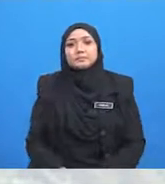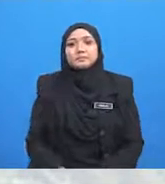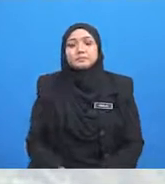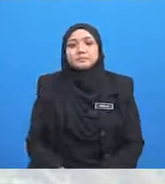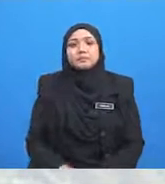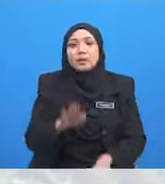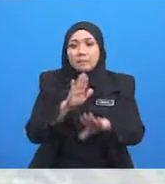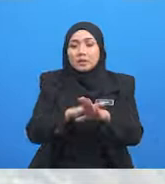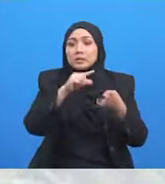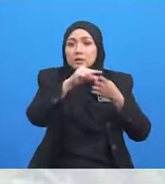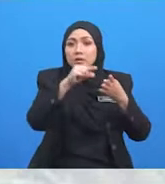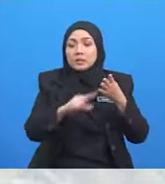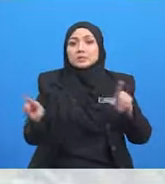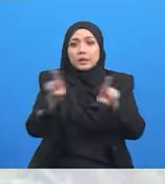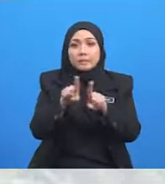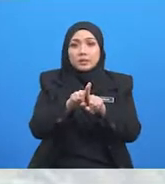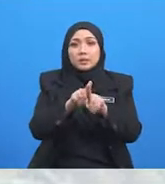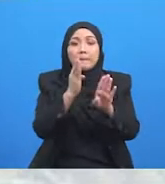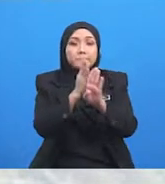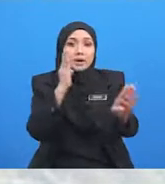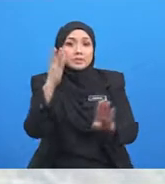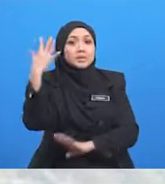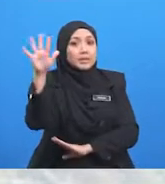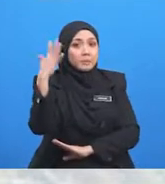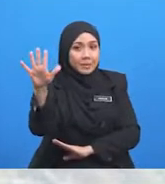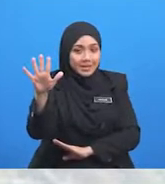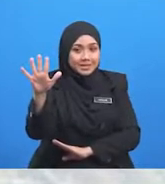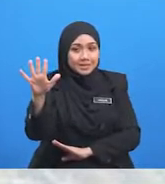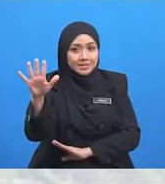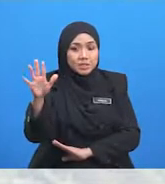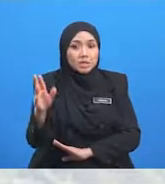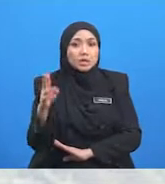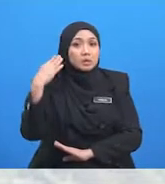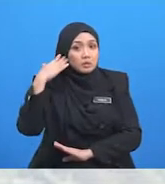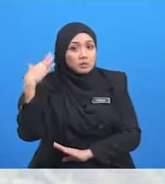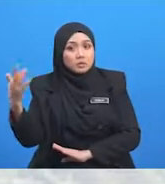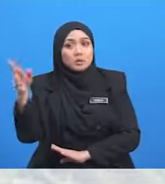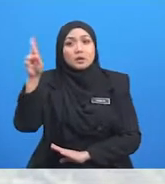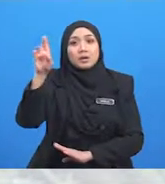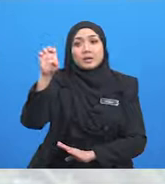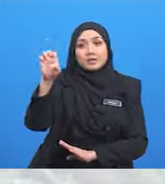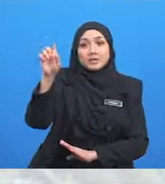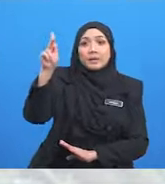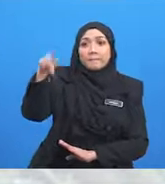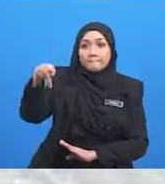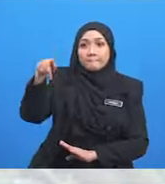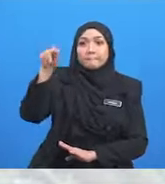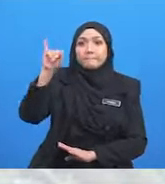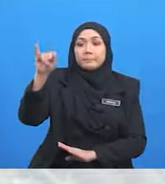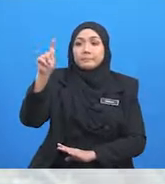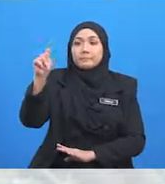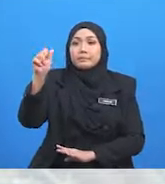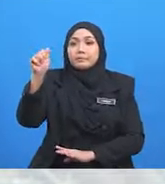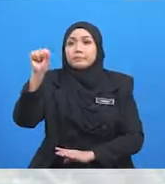sama juga, pada baris ke-15, terdapat unsur repetisi. Kerana